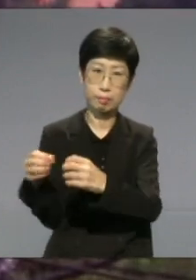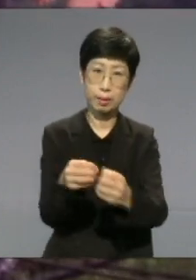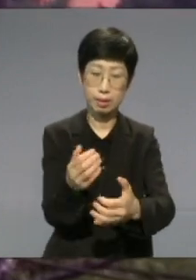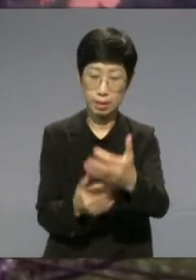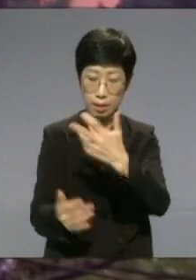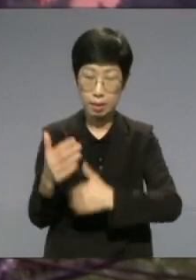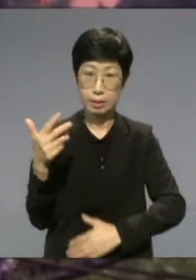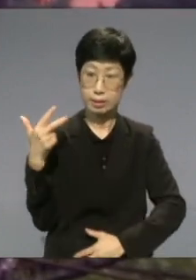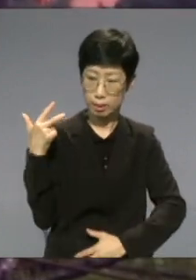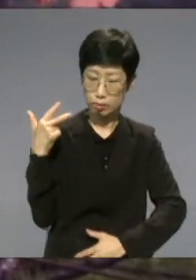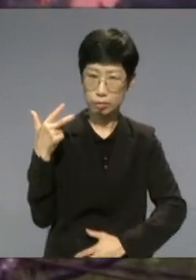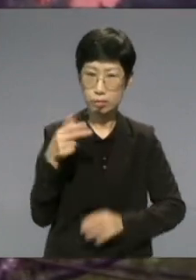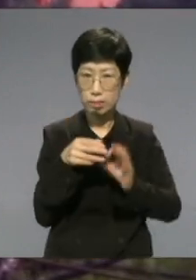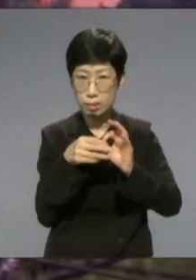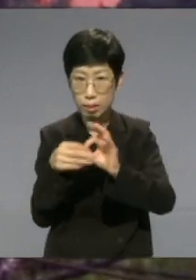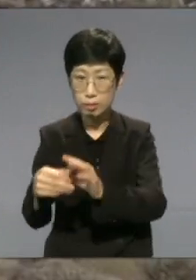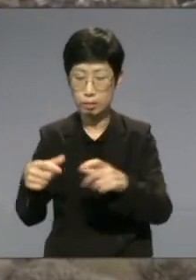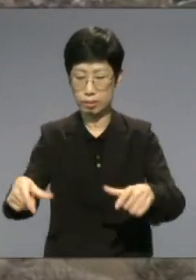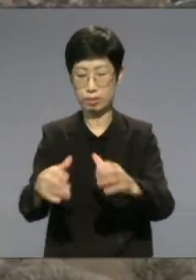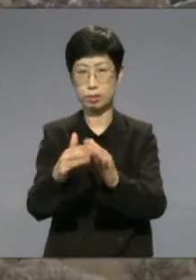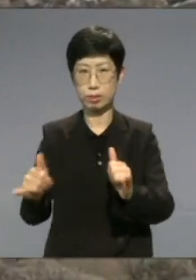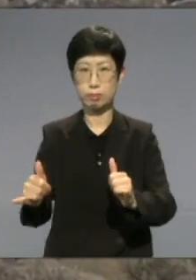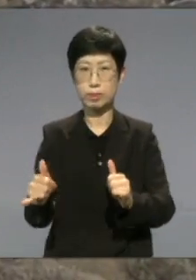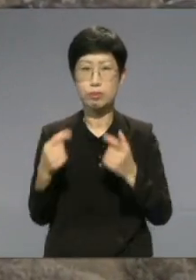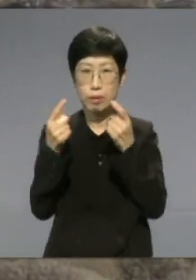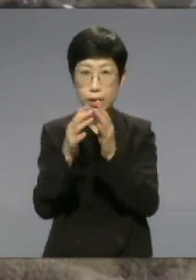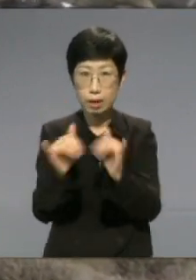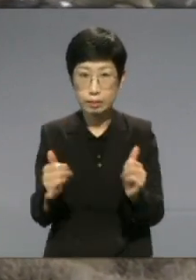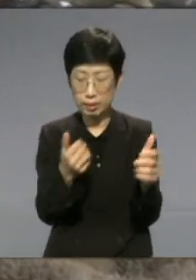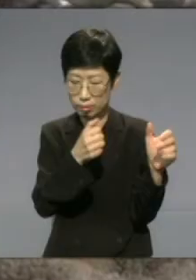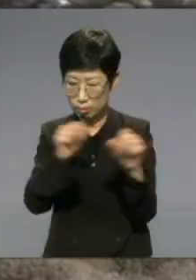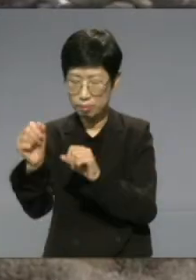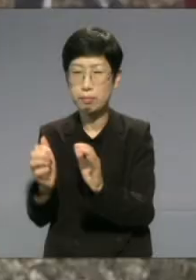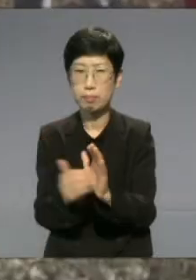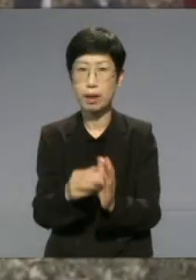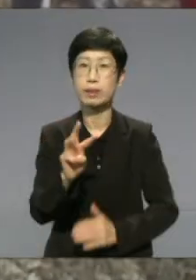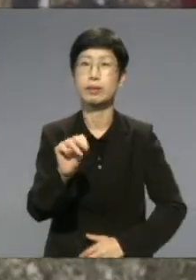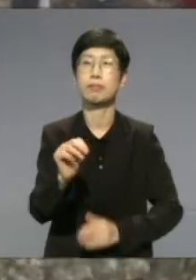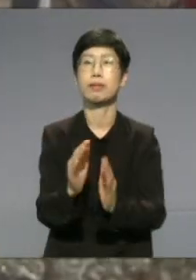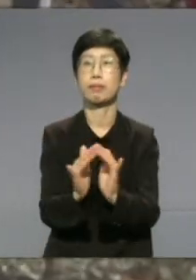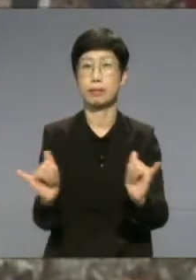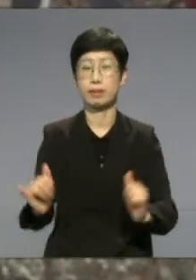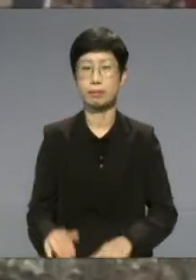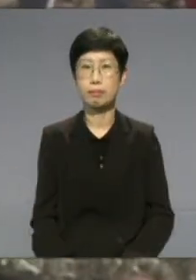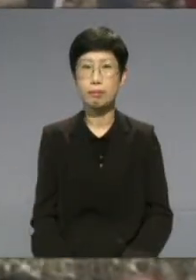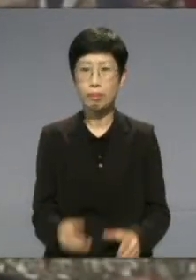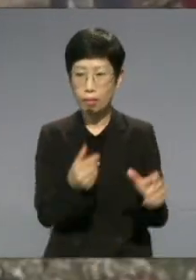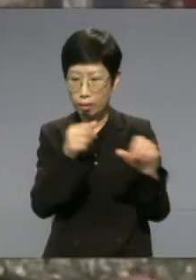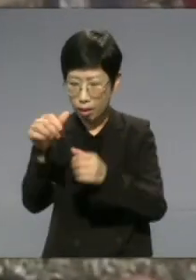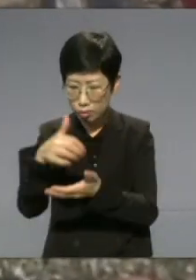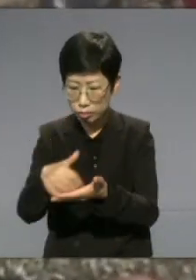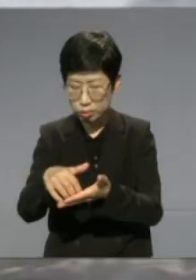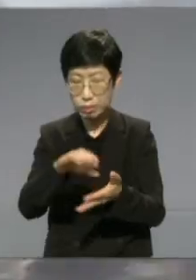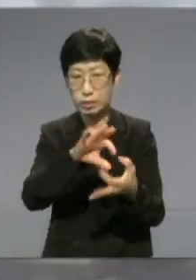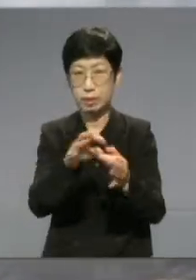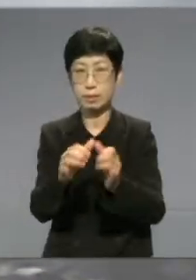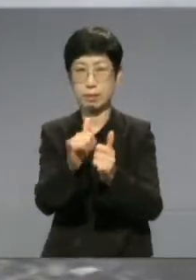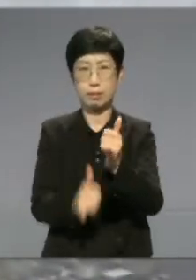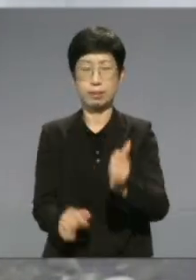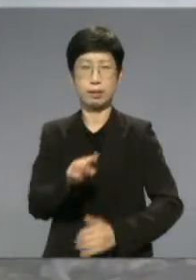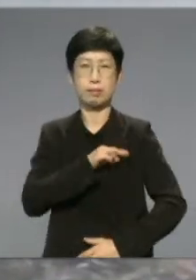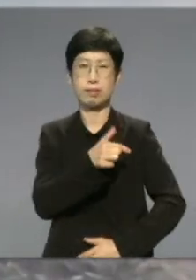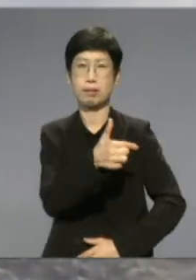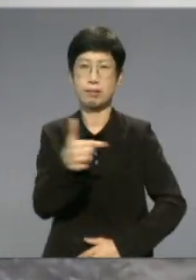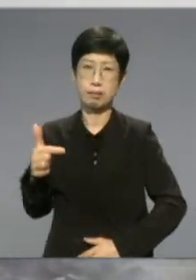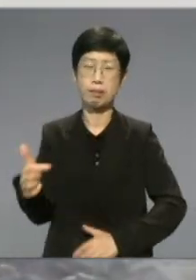주말 동안 주민과 관광객 3만 명이 섬에서 탈출했습니다. 산불 대피 인원으로는 그리스 역사상 최대